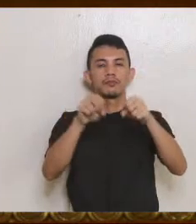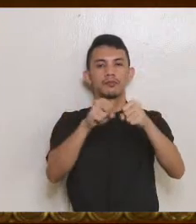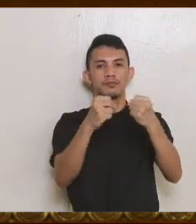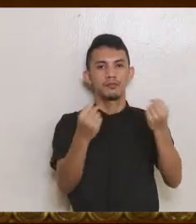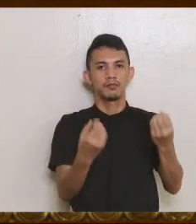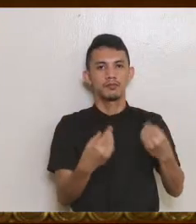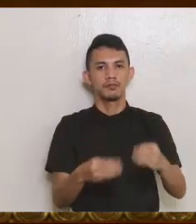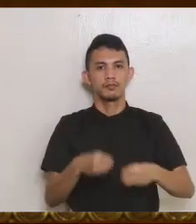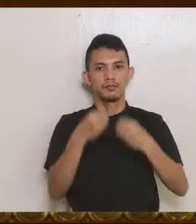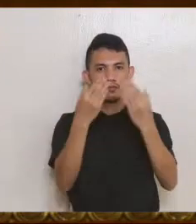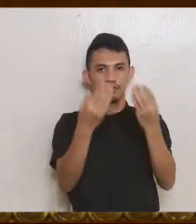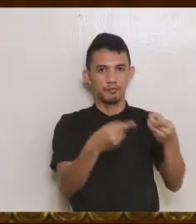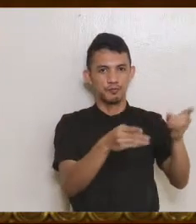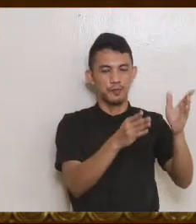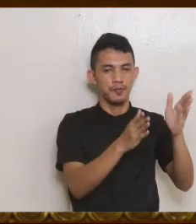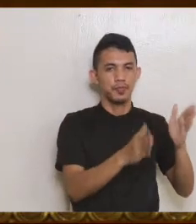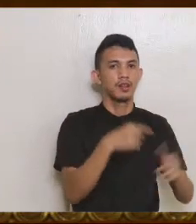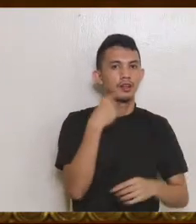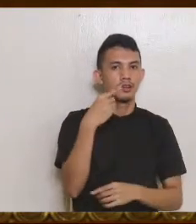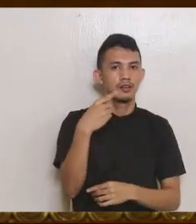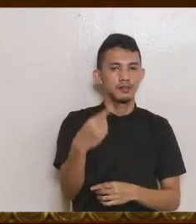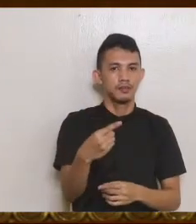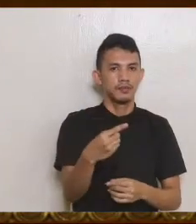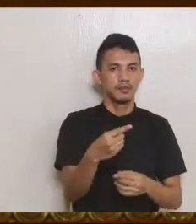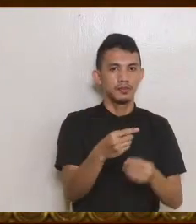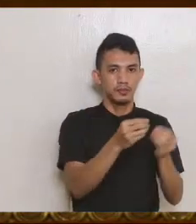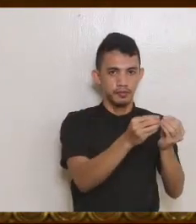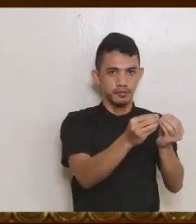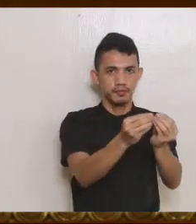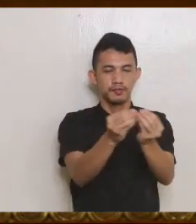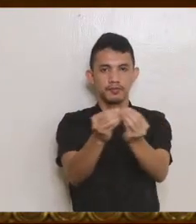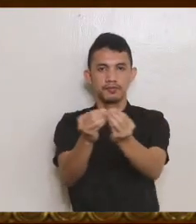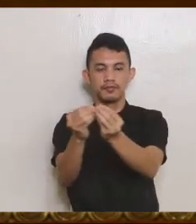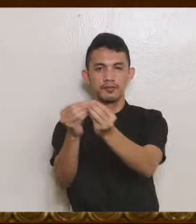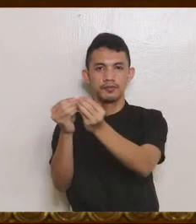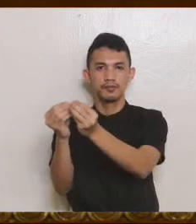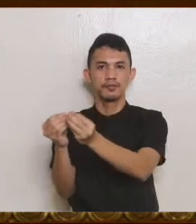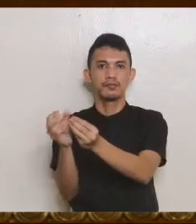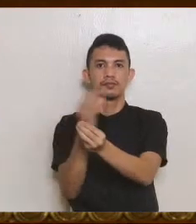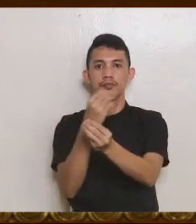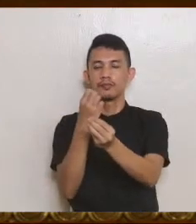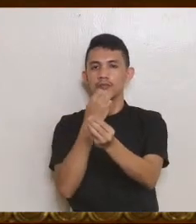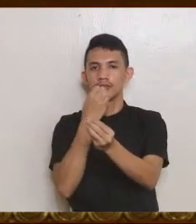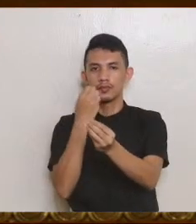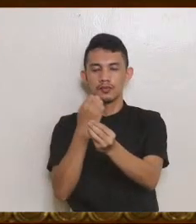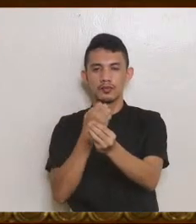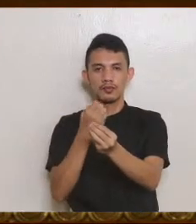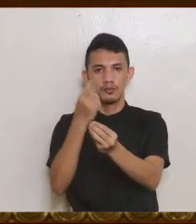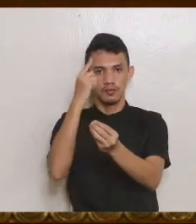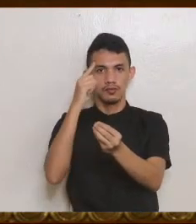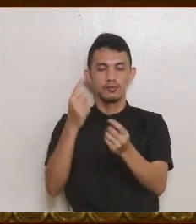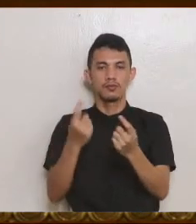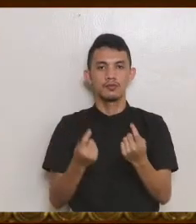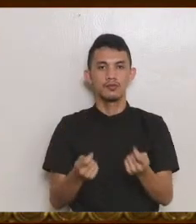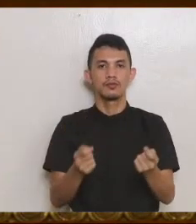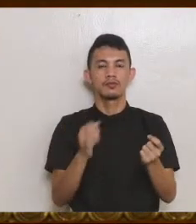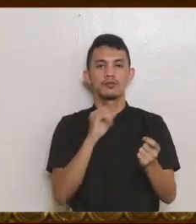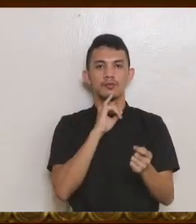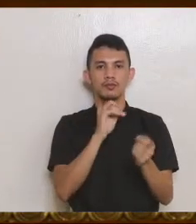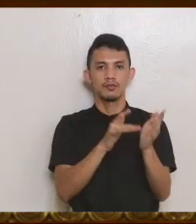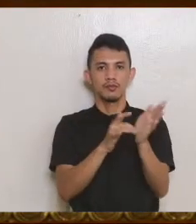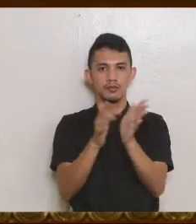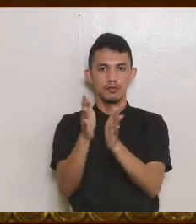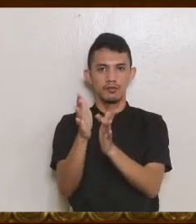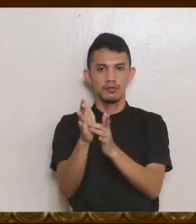ini ngadto sa iyang mga tinun-an ug mingon, dawata kini ninyo nga tanan ug kan-a, kay kini